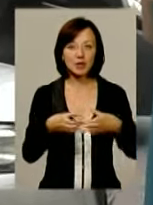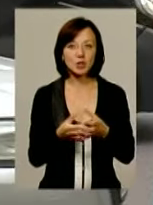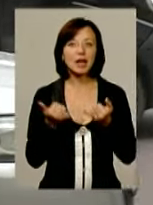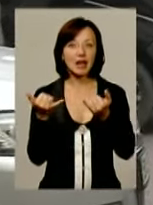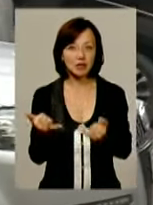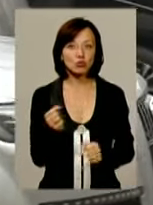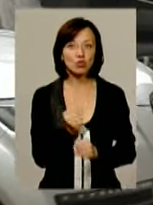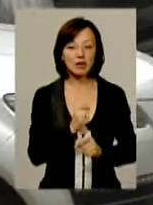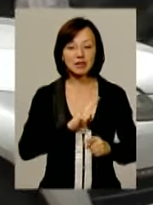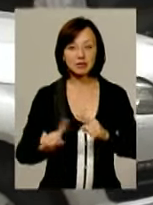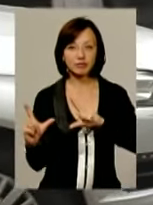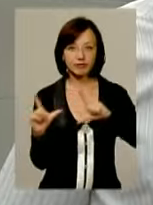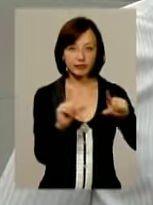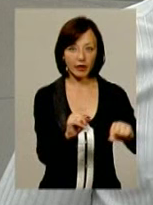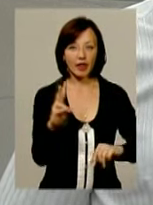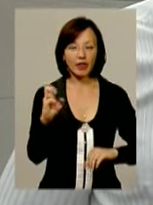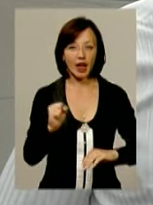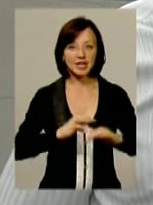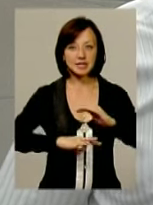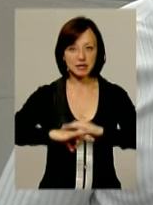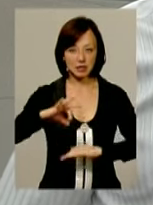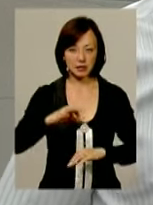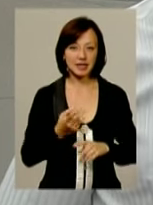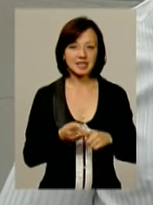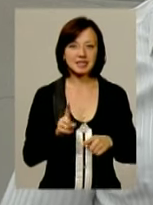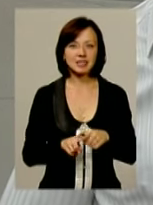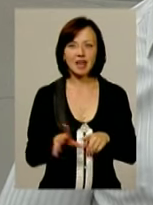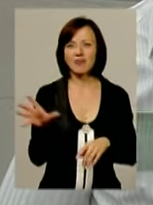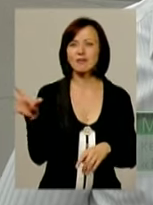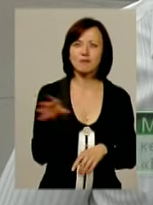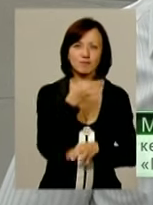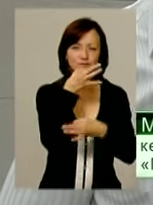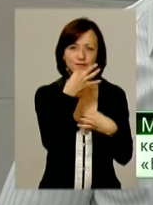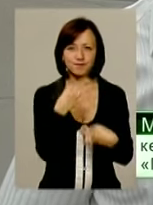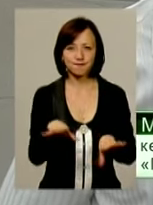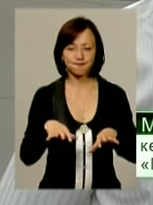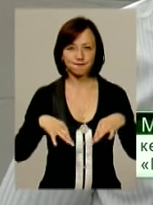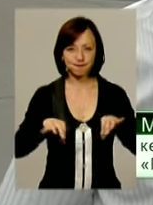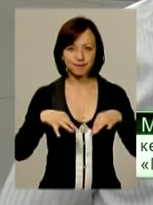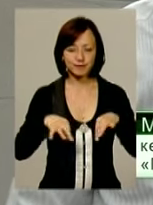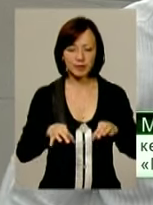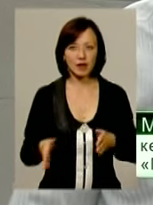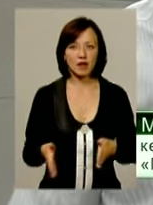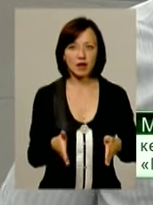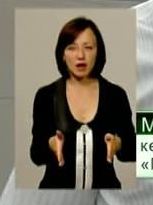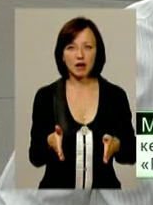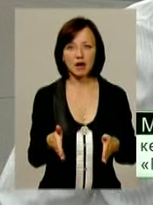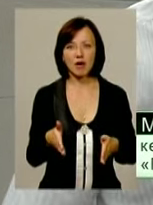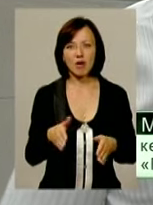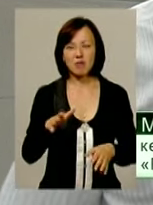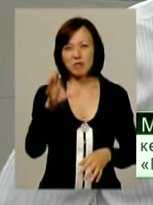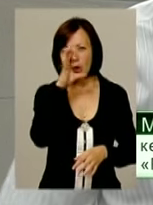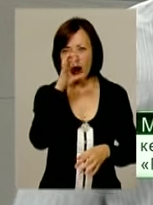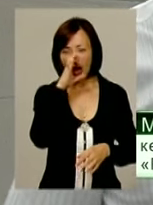зроблена. Незабаром вони вирушать на схід. Це рамний всюди хід, значить, який пройде, значить, по бездоріжжю,